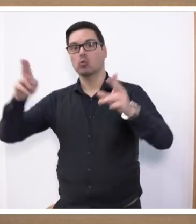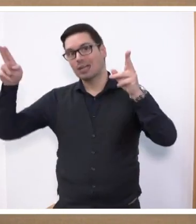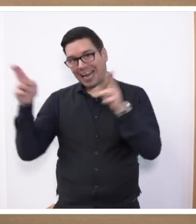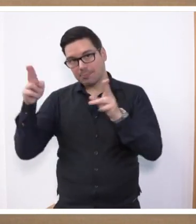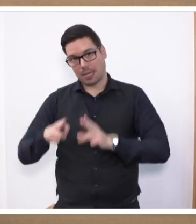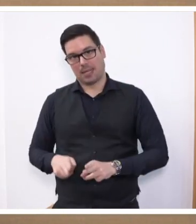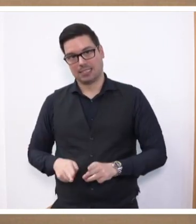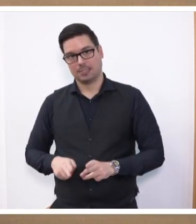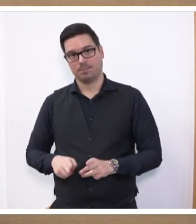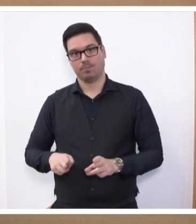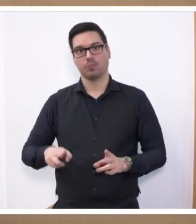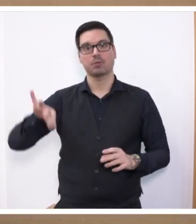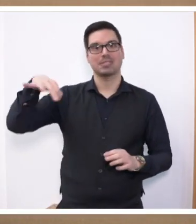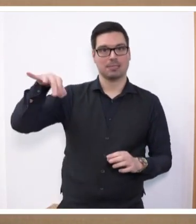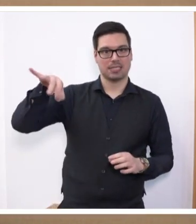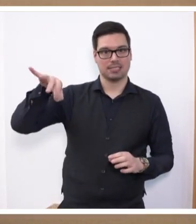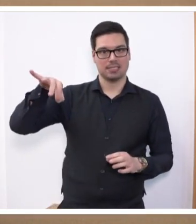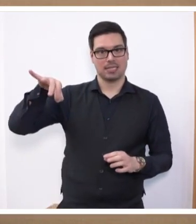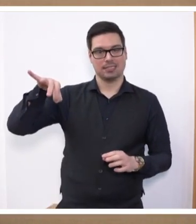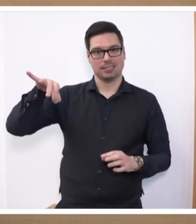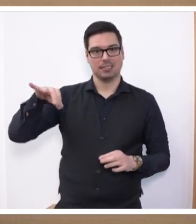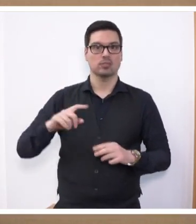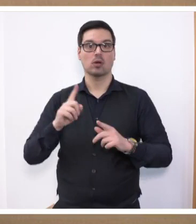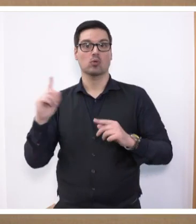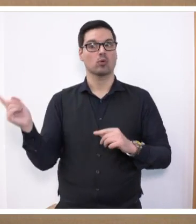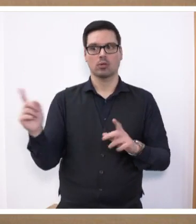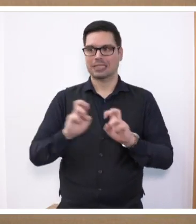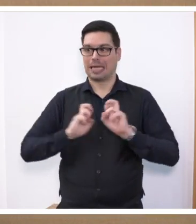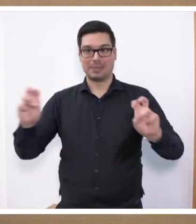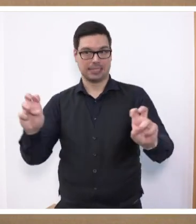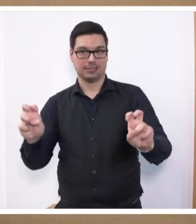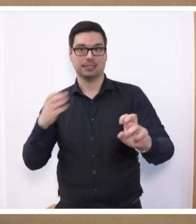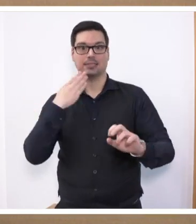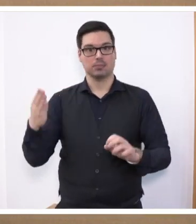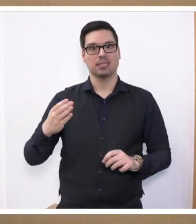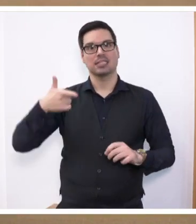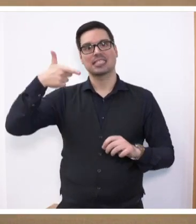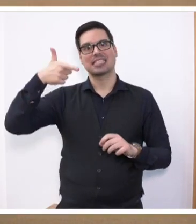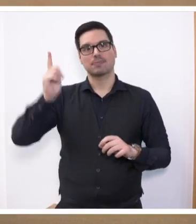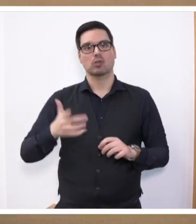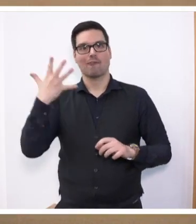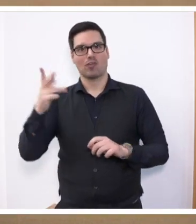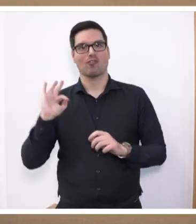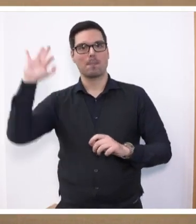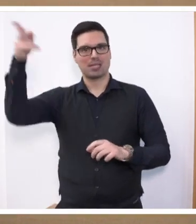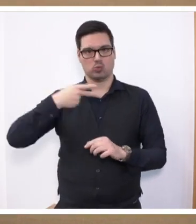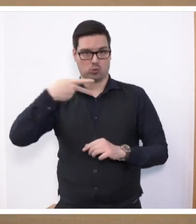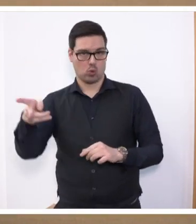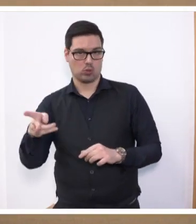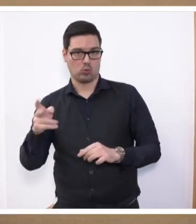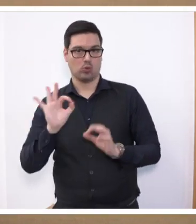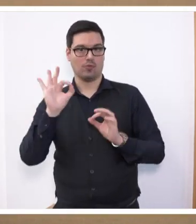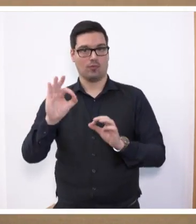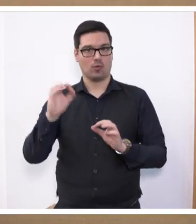bin unserer Ministerpräsidentin und auch dem gesamten Kabinett dankbar, dass sie 205 Millionen Euro zur Ertüchtigung der